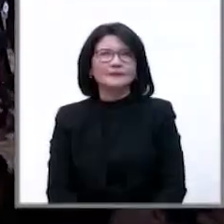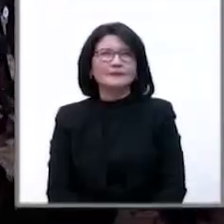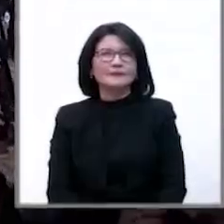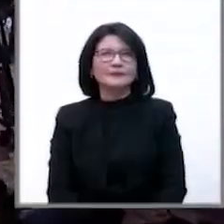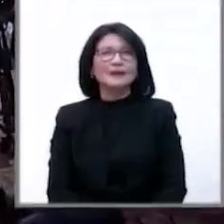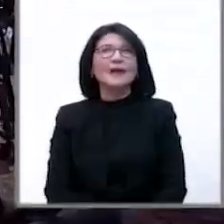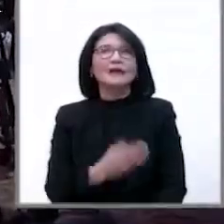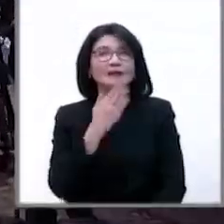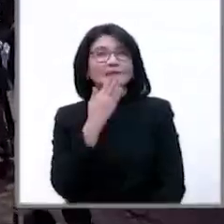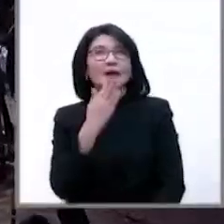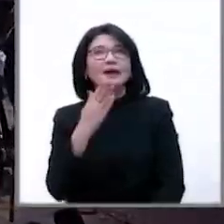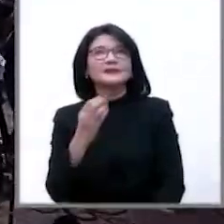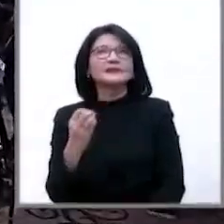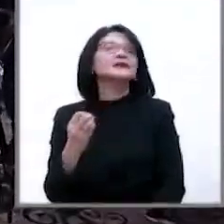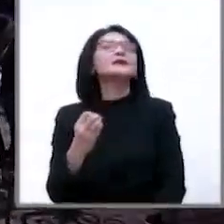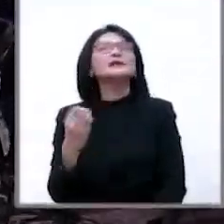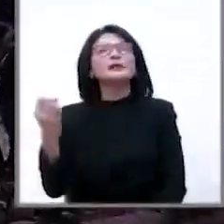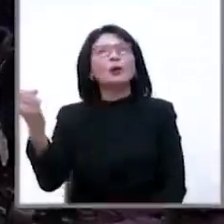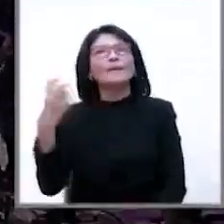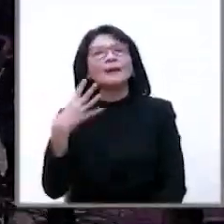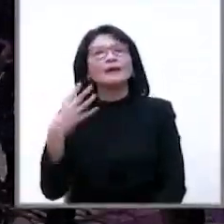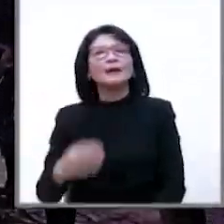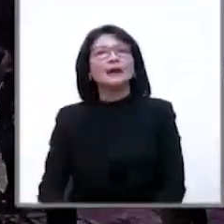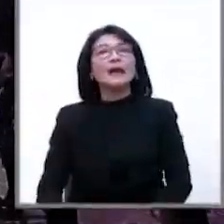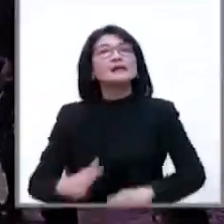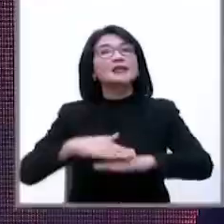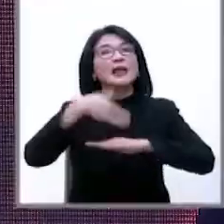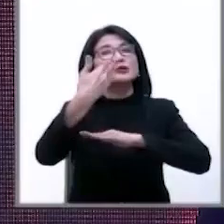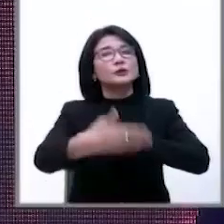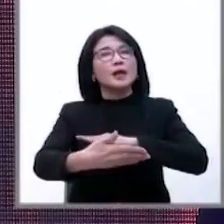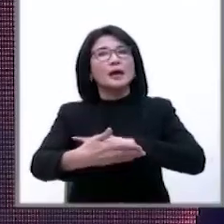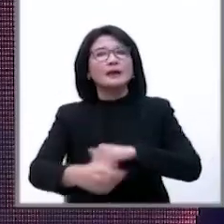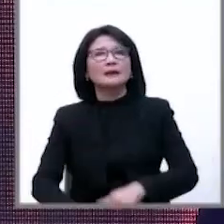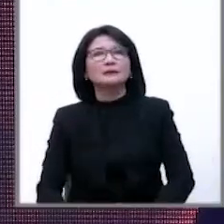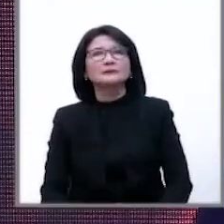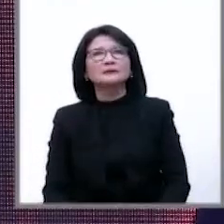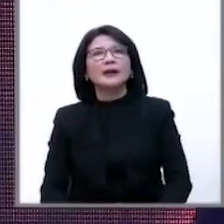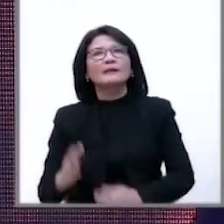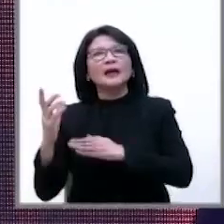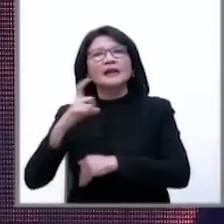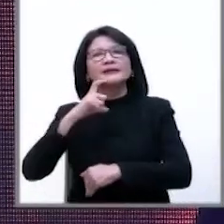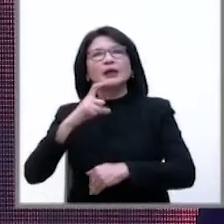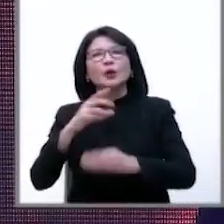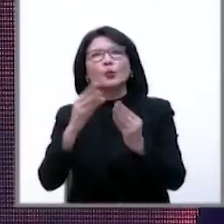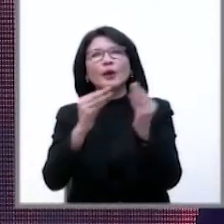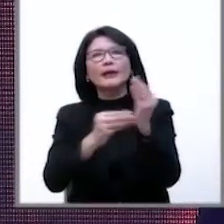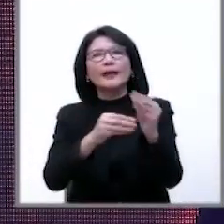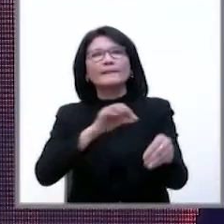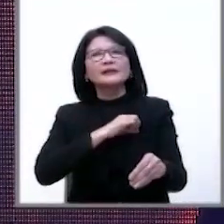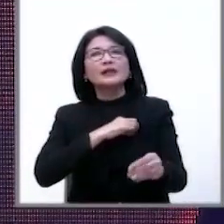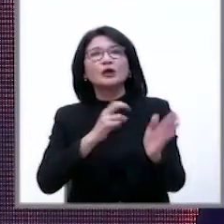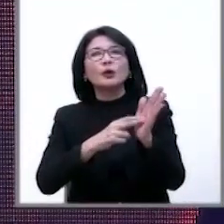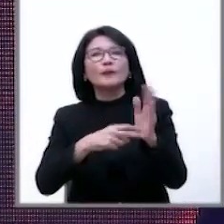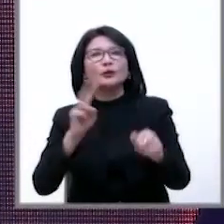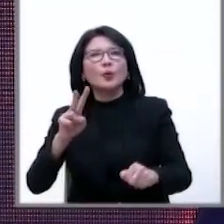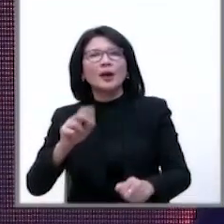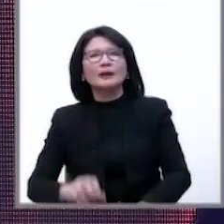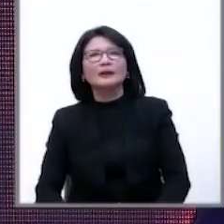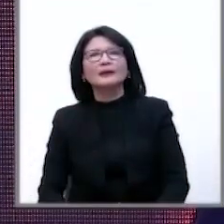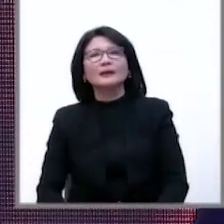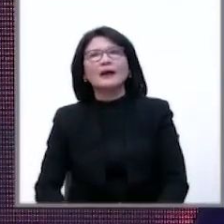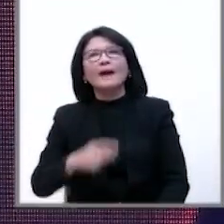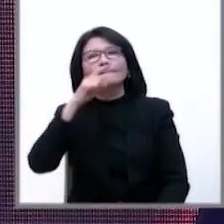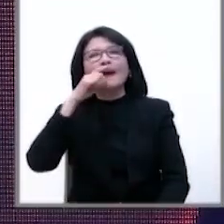atas Jawabannya atau tanggapannya Selanjutnya kami persilakan calon wakil presiden nomor urut 2 Bapak Gibran Raka